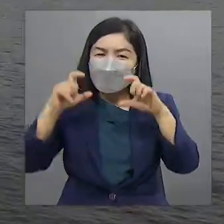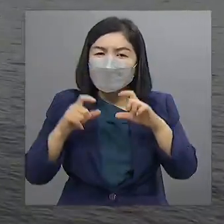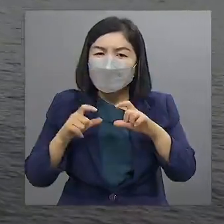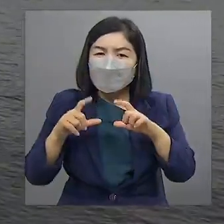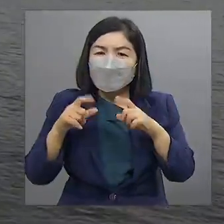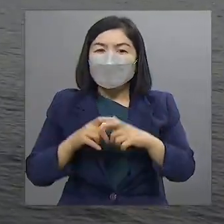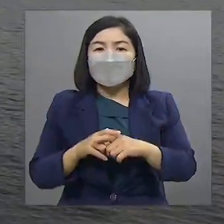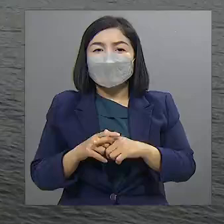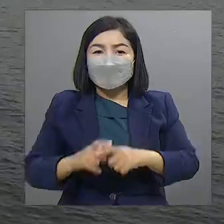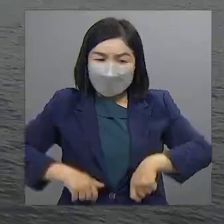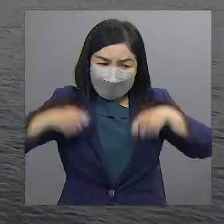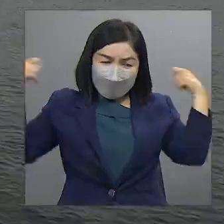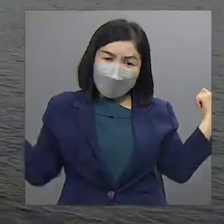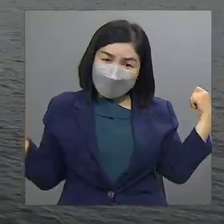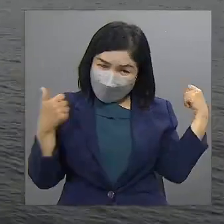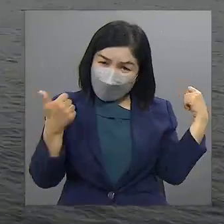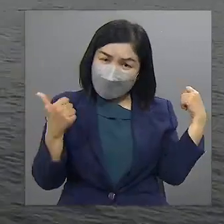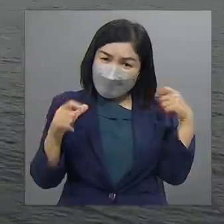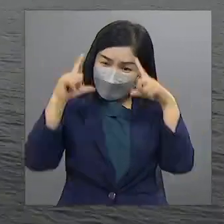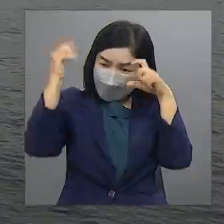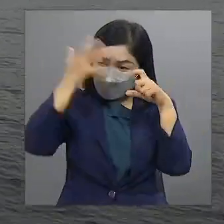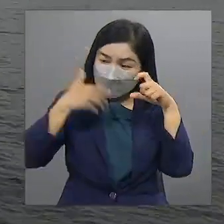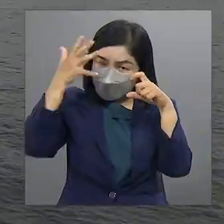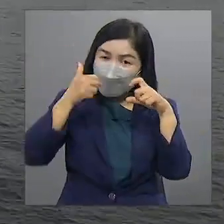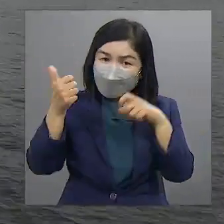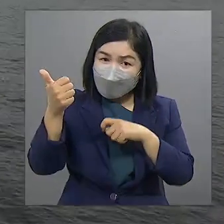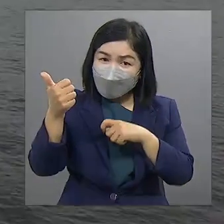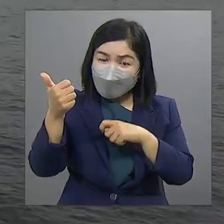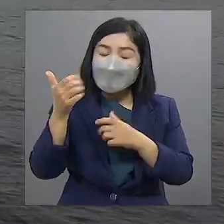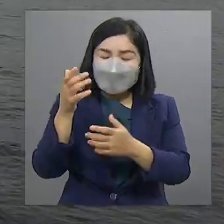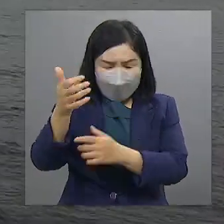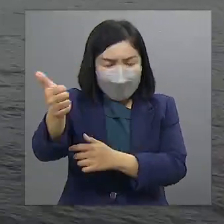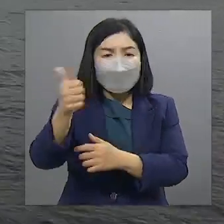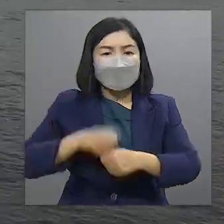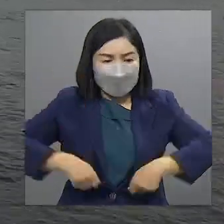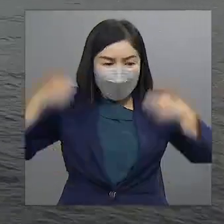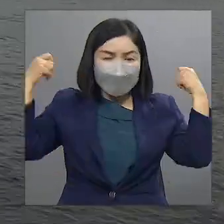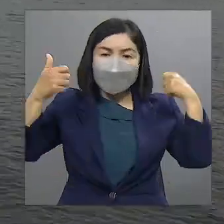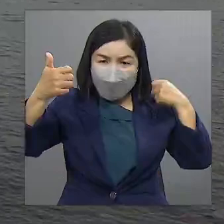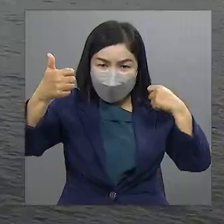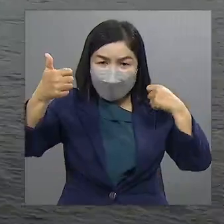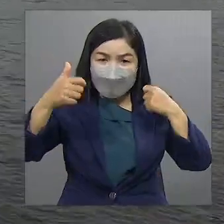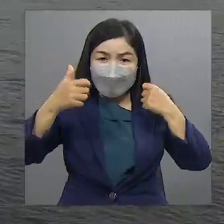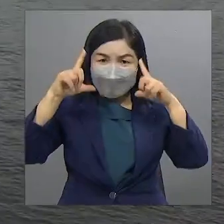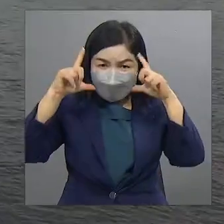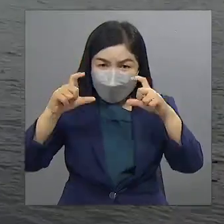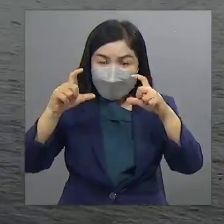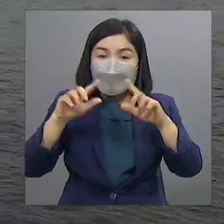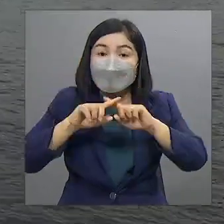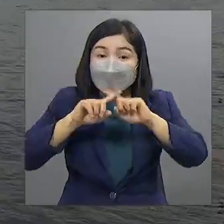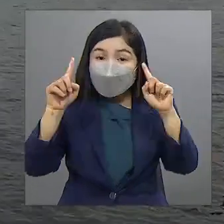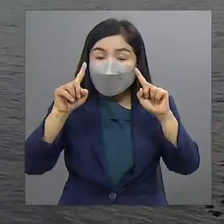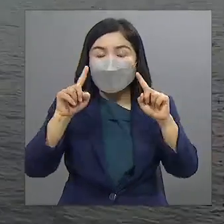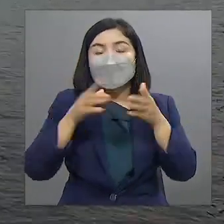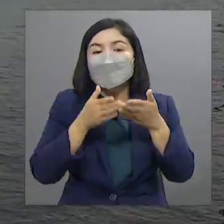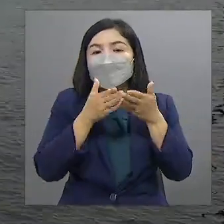แป๊บนึงได้ไหมคะจะถ่ายรูปเนี่ยคุณเอกมองว่ายังไงอ่ะ ได้ครับอย่างนั้นได้ครับแต่เรือต้องเบาอยู่ใน